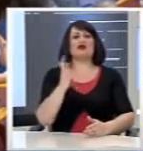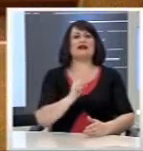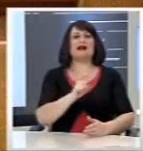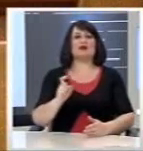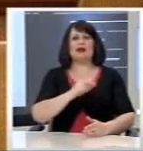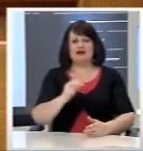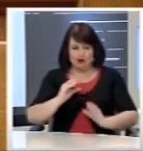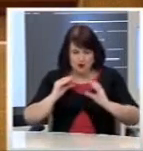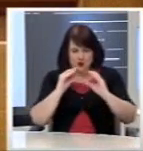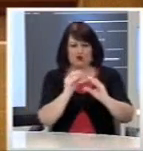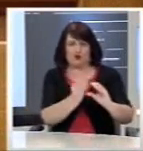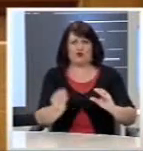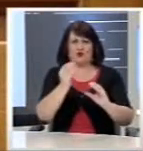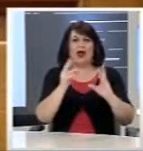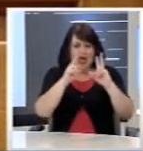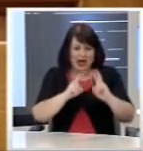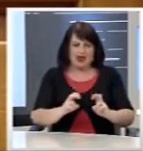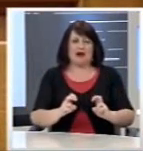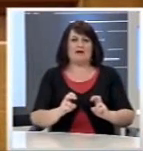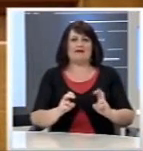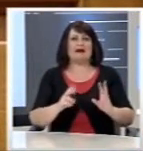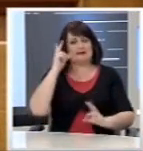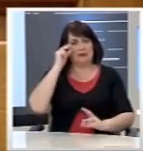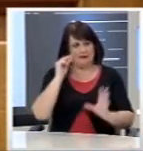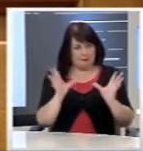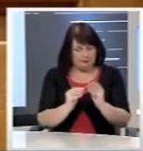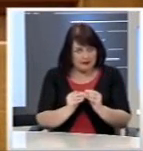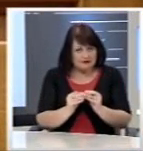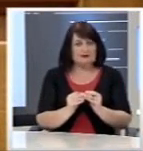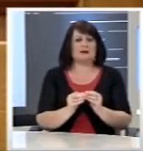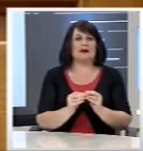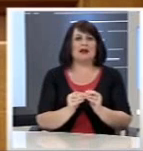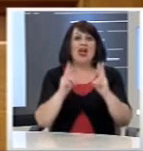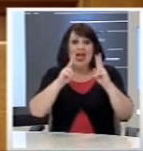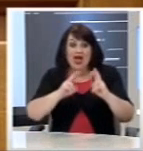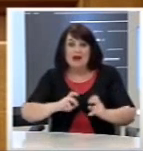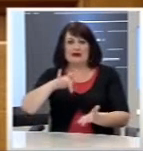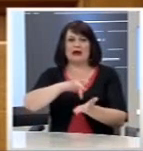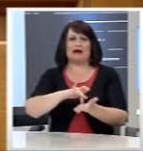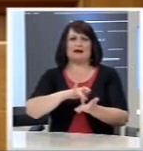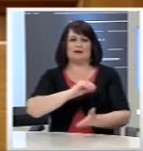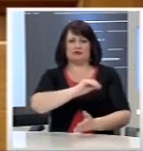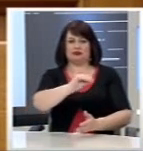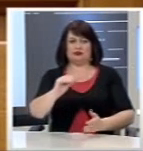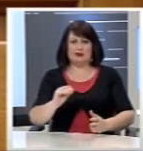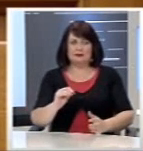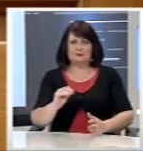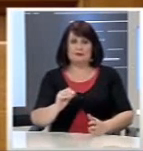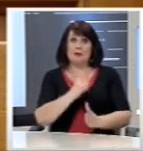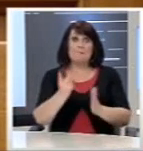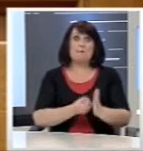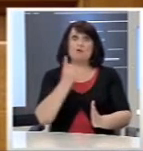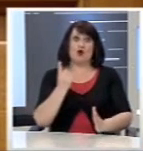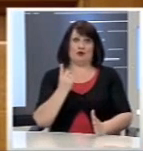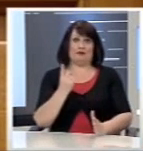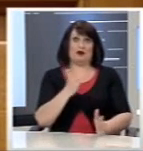εκατομμυρίων ευρώ για έρευνα στα ΑΕΗ και σε ερευνητικά κέντρα. Επίσης για πρώτη φορά σε τέτοια